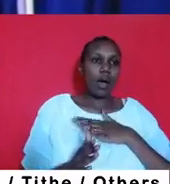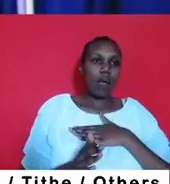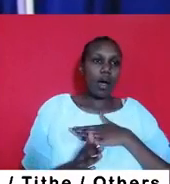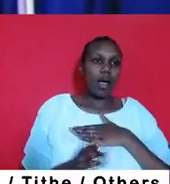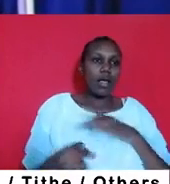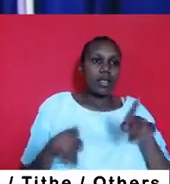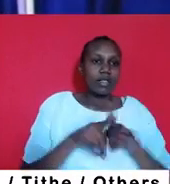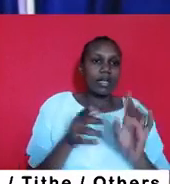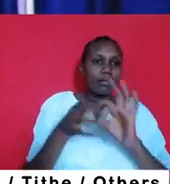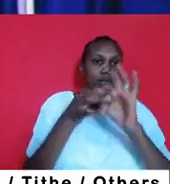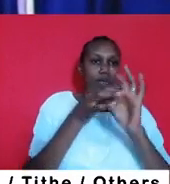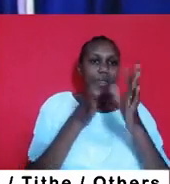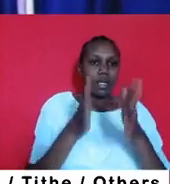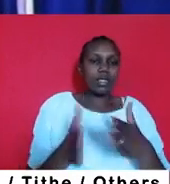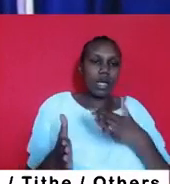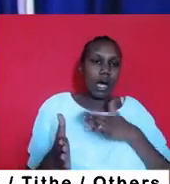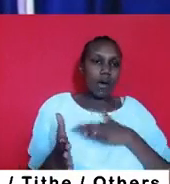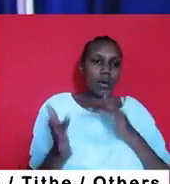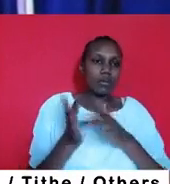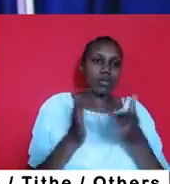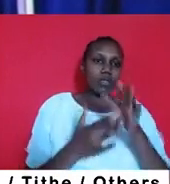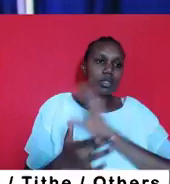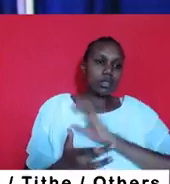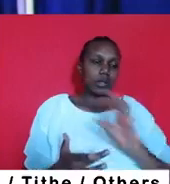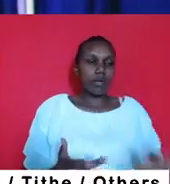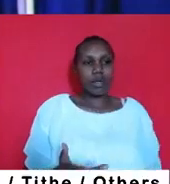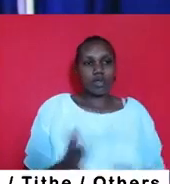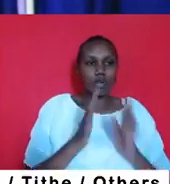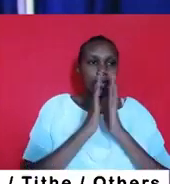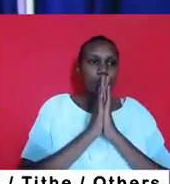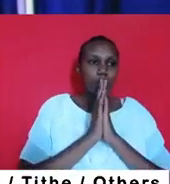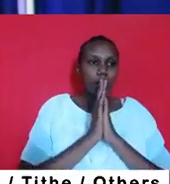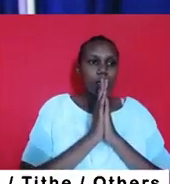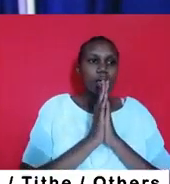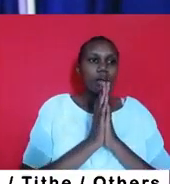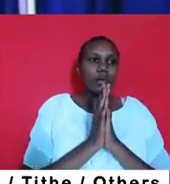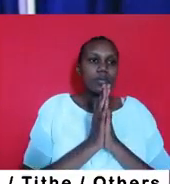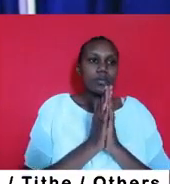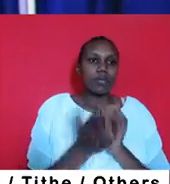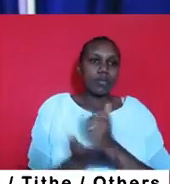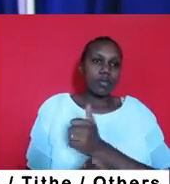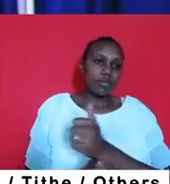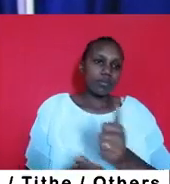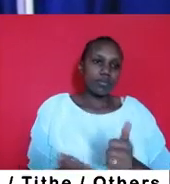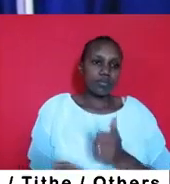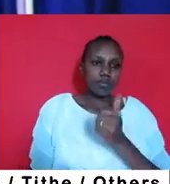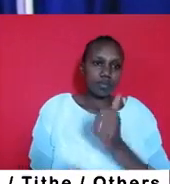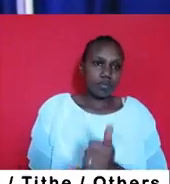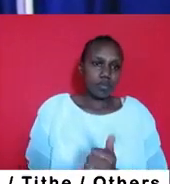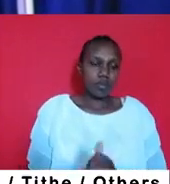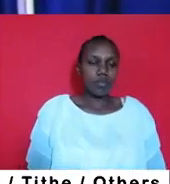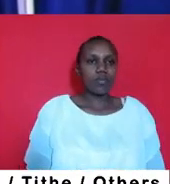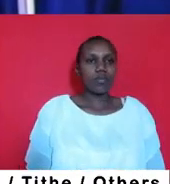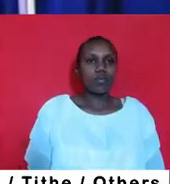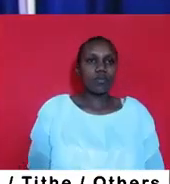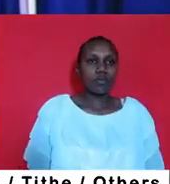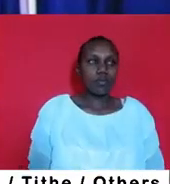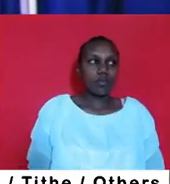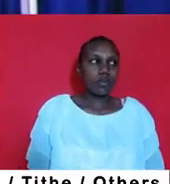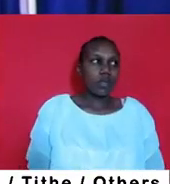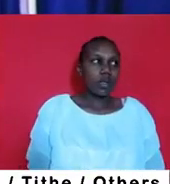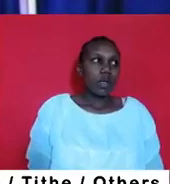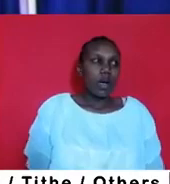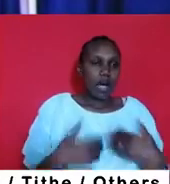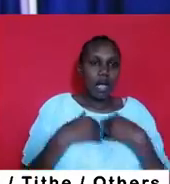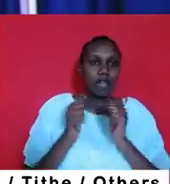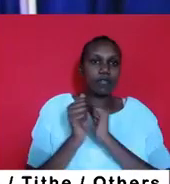na mpatanishi wetu Yesu Kristu. Kwa Yesu Kristu tumeomba na kuamini. Amen.